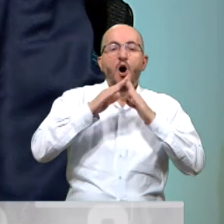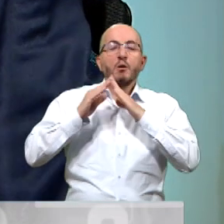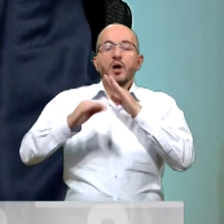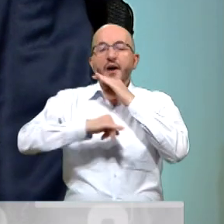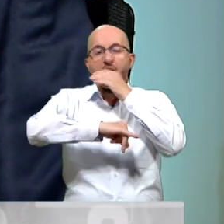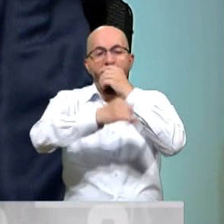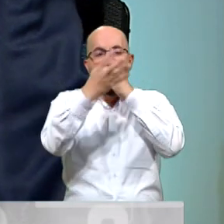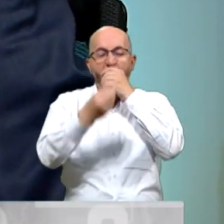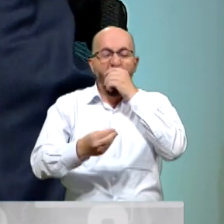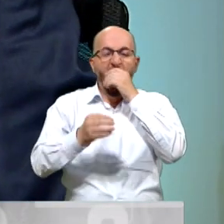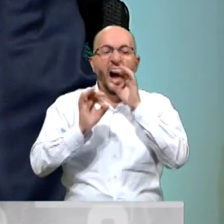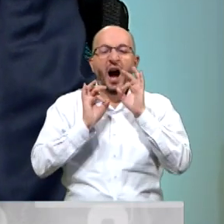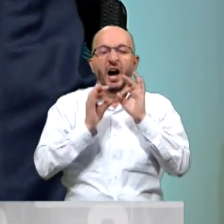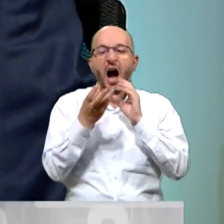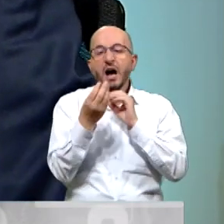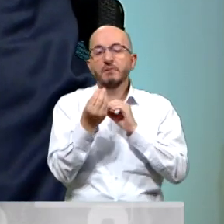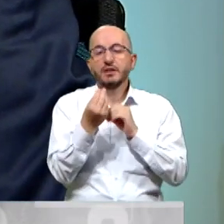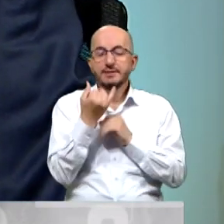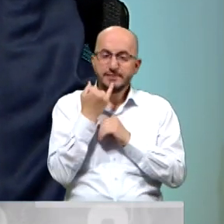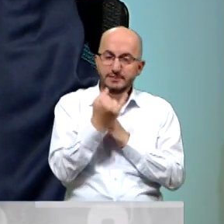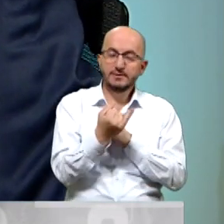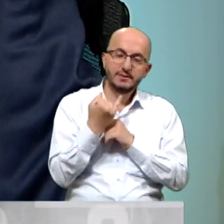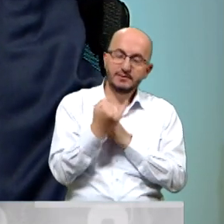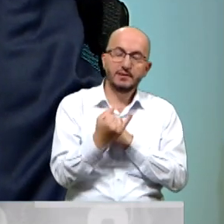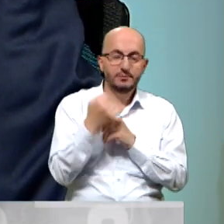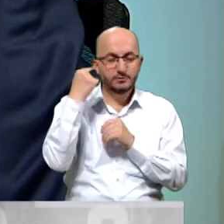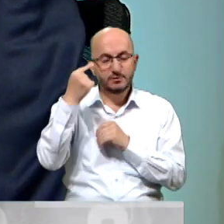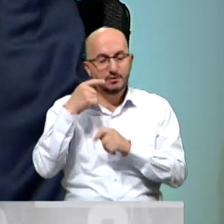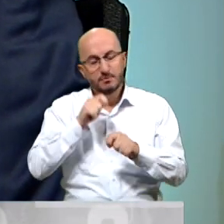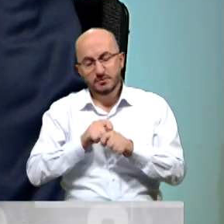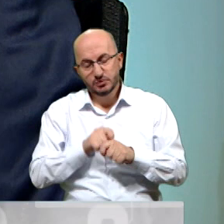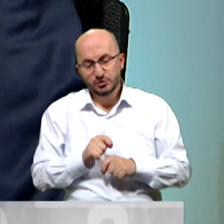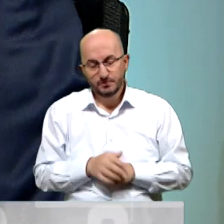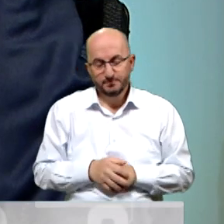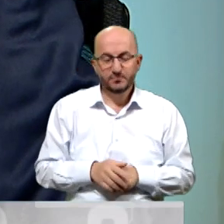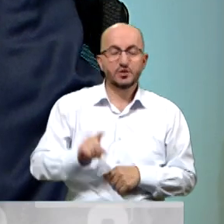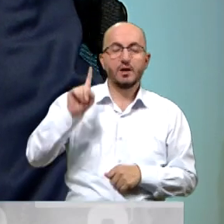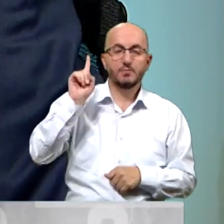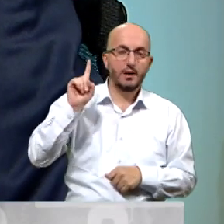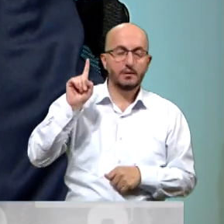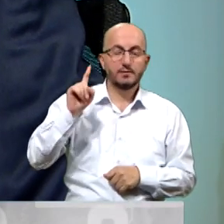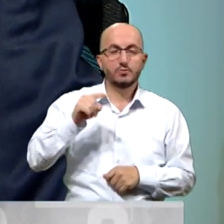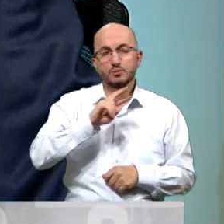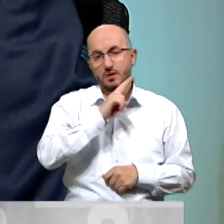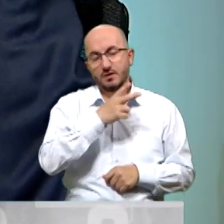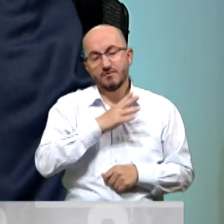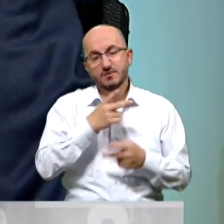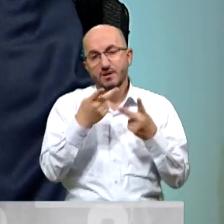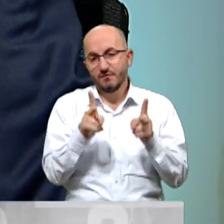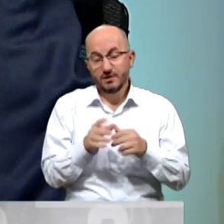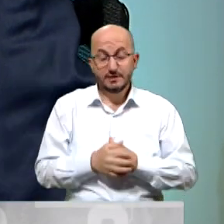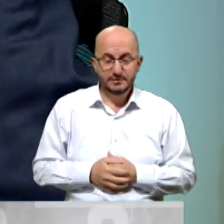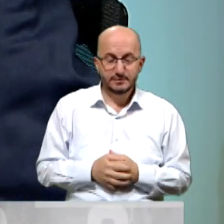komşularımızın yanında olsun, sürekli ziyaret edelim gibi falan düşüncelerle yapılmıştır. Cenab-ı Hak taksiratları varsa